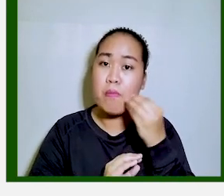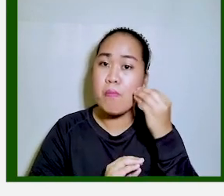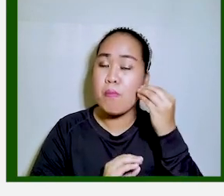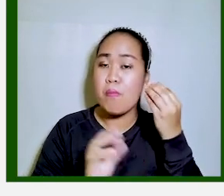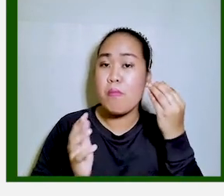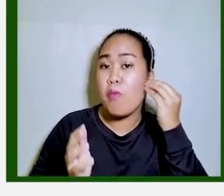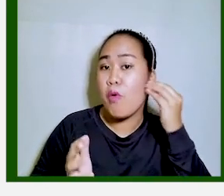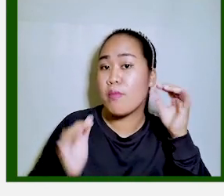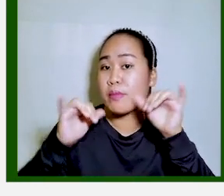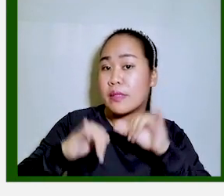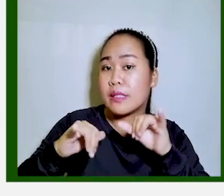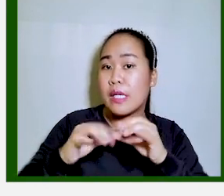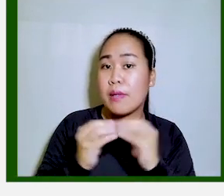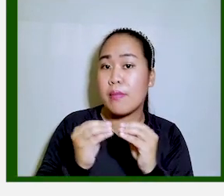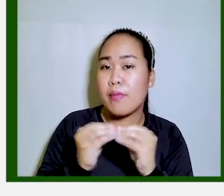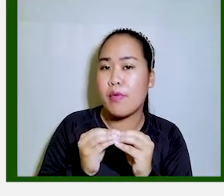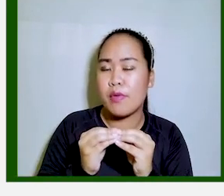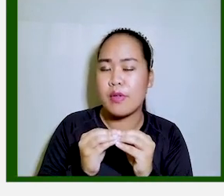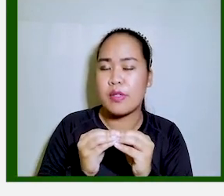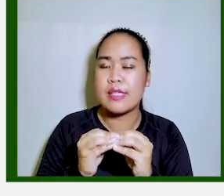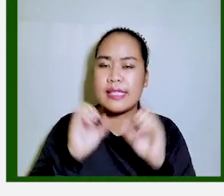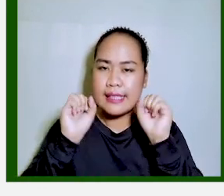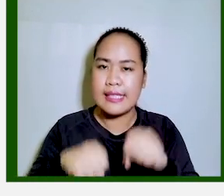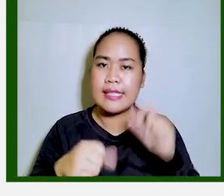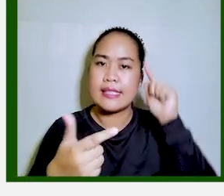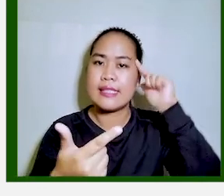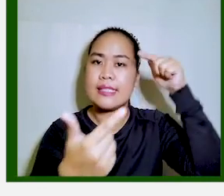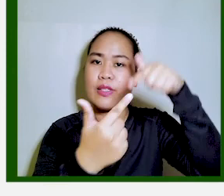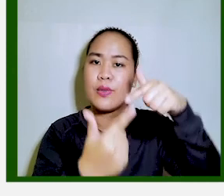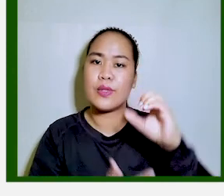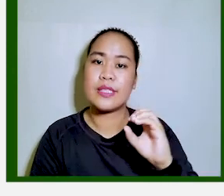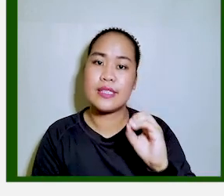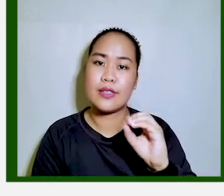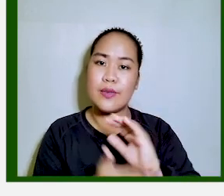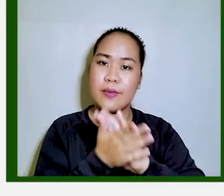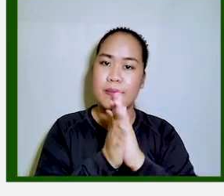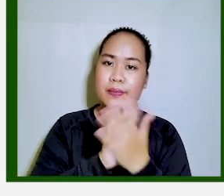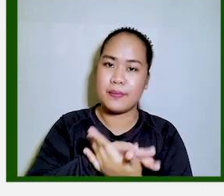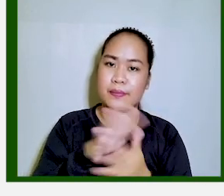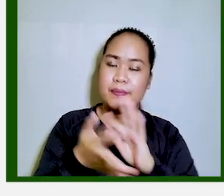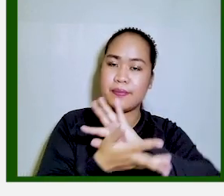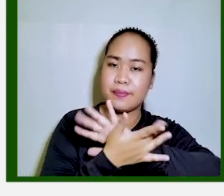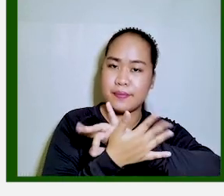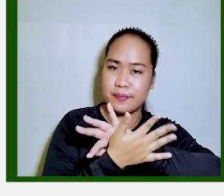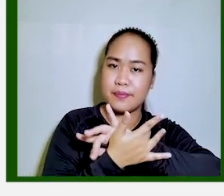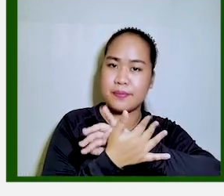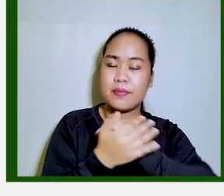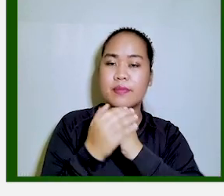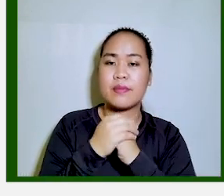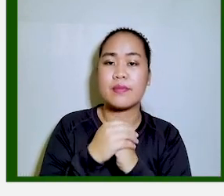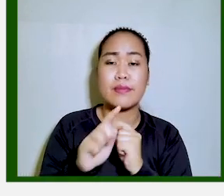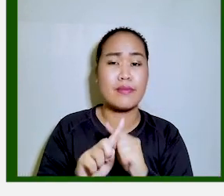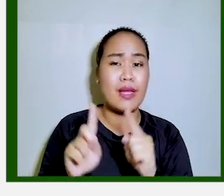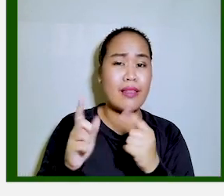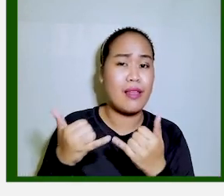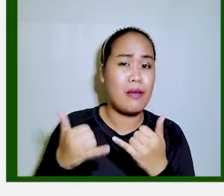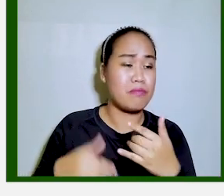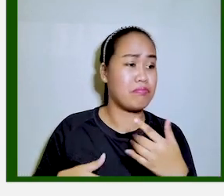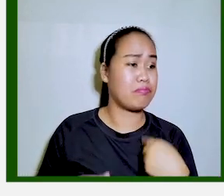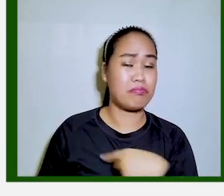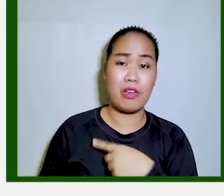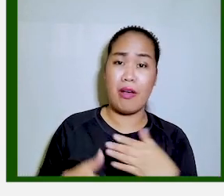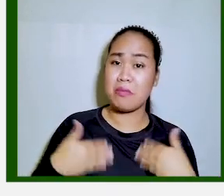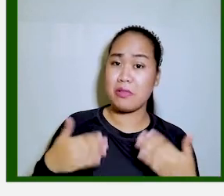lang, no, maintindihan ko pa na kailangan ma-reach natin ang zero COVID, no. Pero masaya na rin